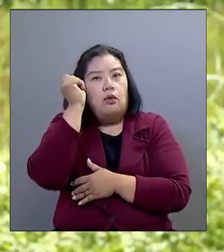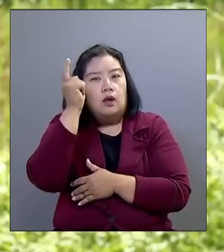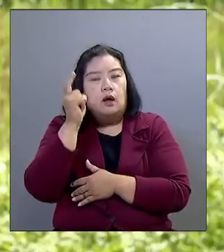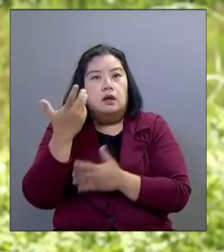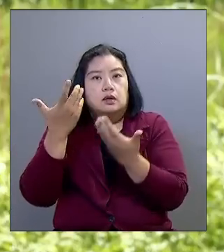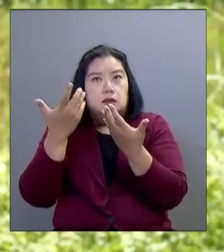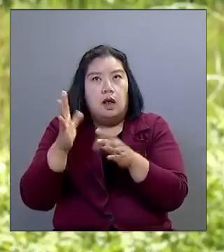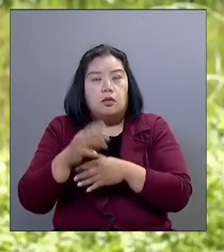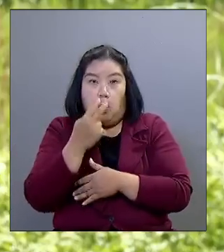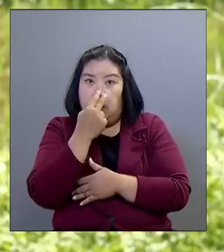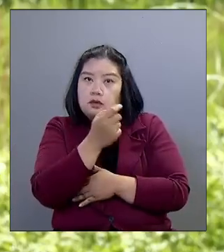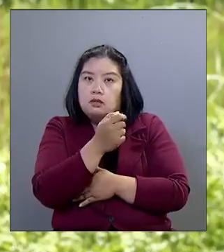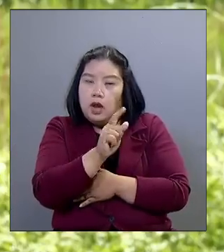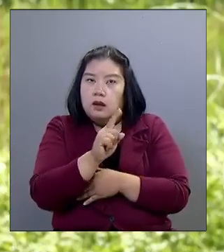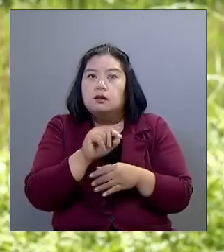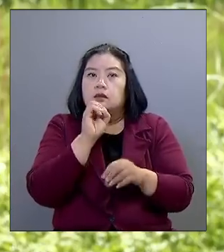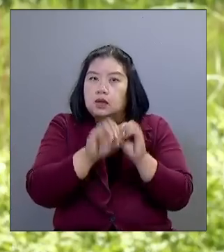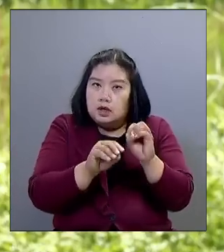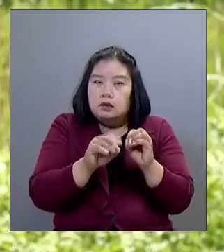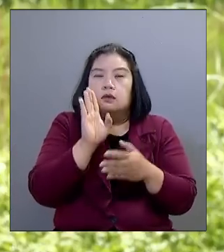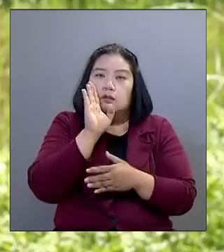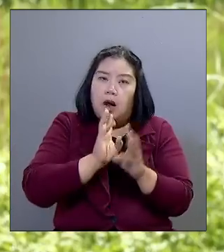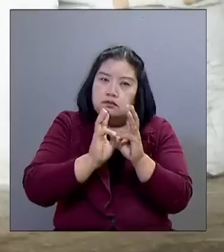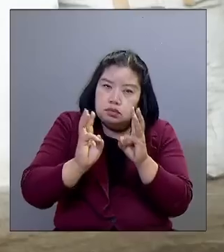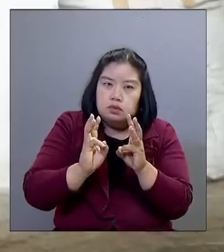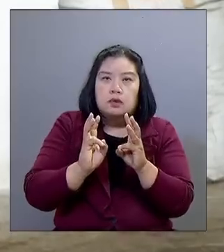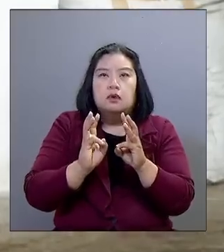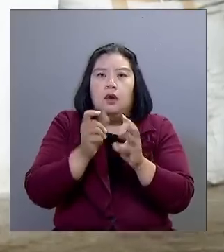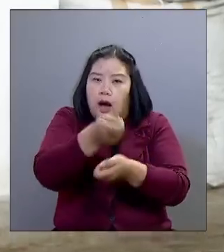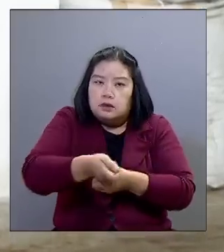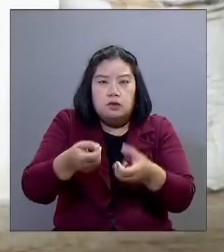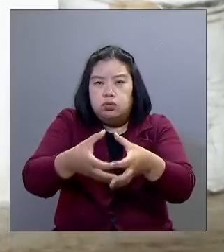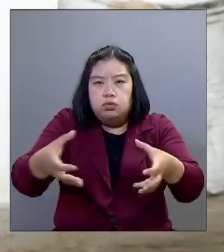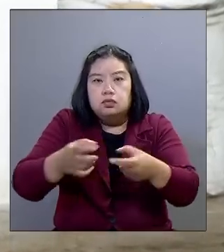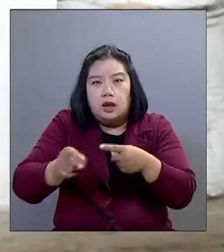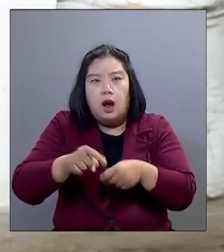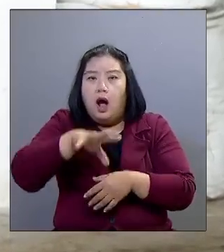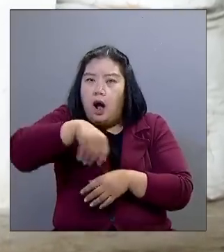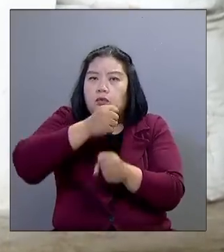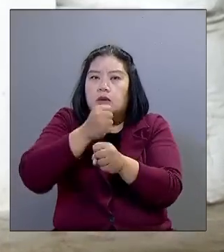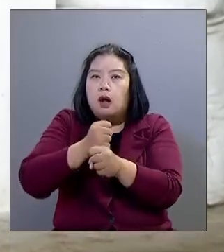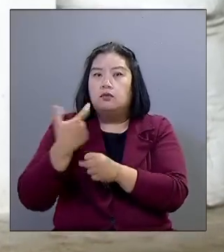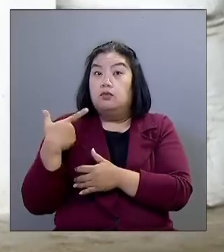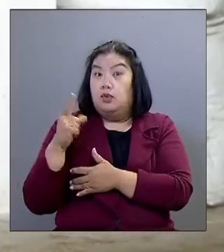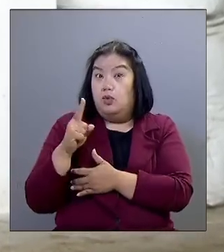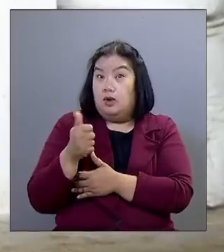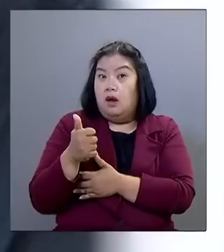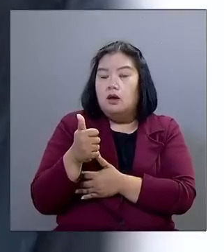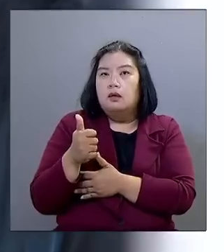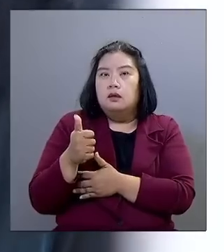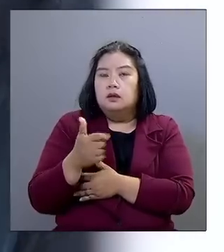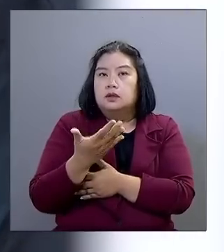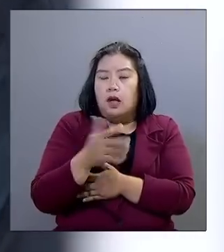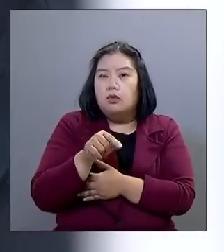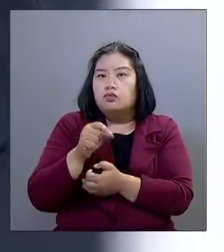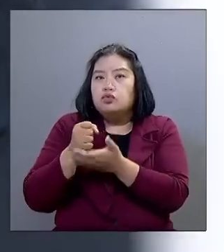ว่าเศษวัสดุที่เหลือจากการเกษตรเนี่ยสามารถเอามาทำเป็นประโยชน์แล้วก็ส่วนหนึ่งเป็นการล